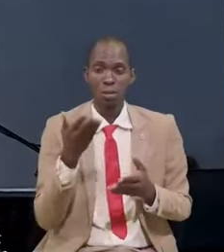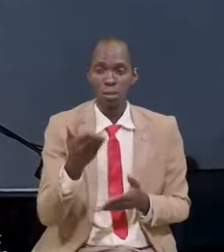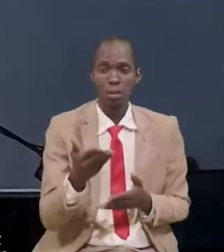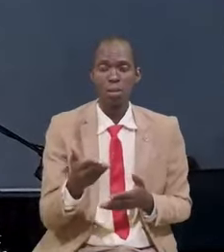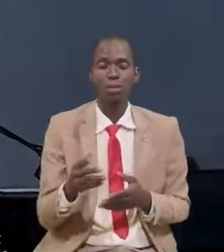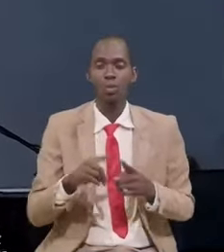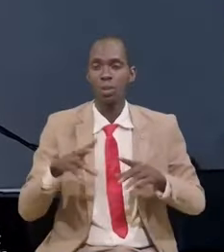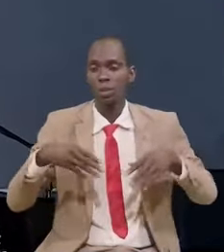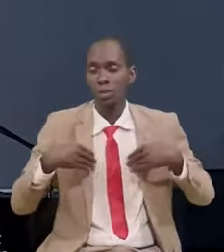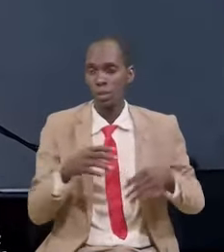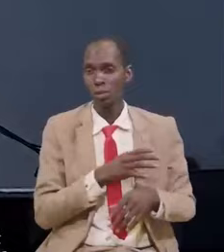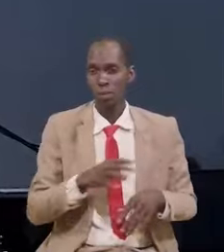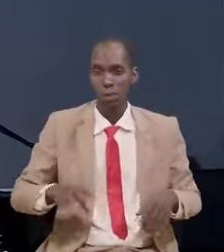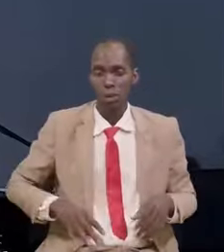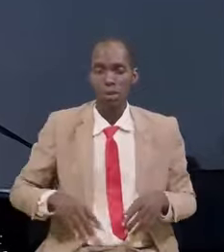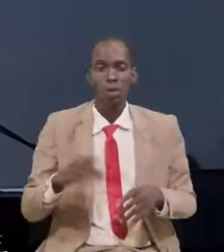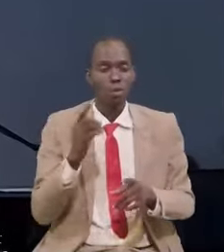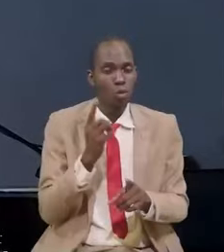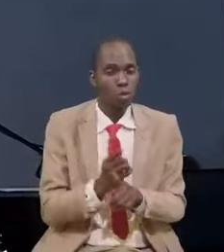Entre toi et le Dieu Tout-Puissant.